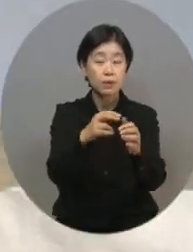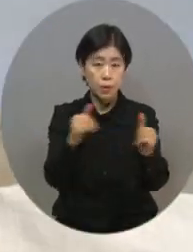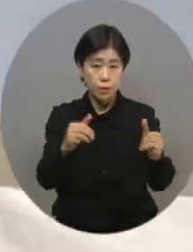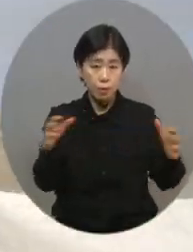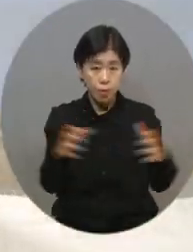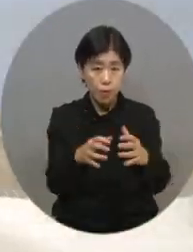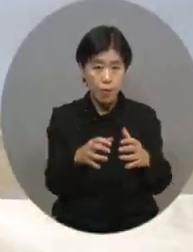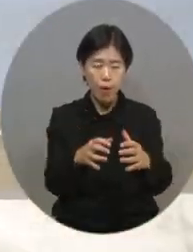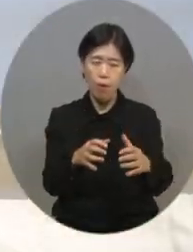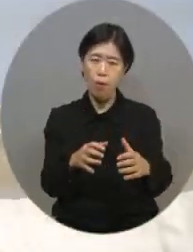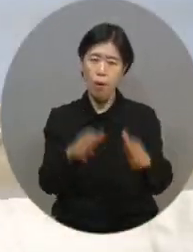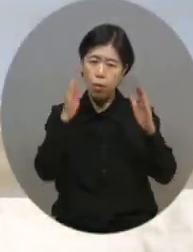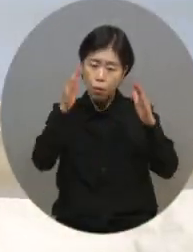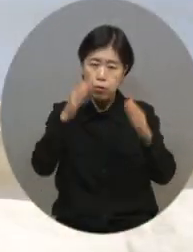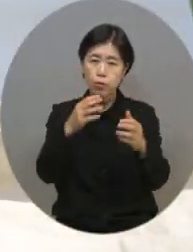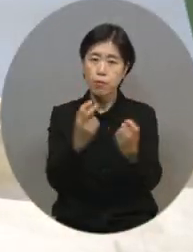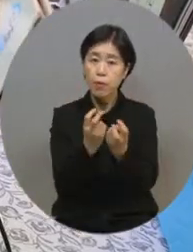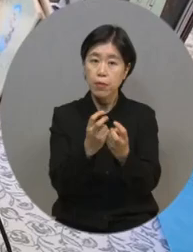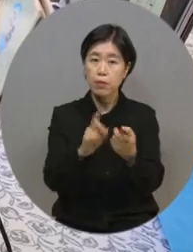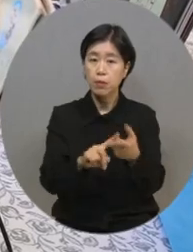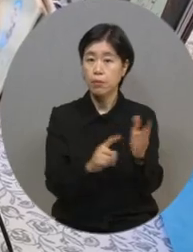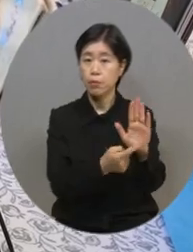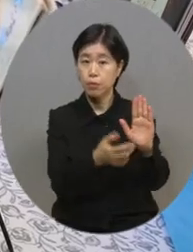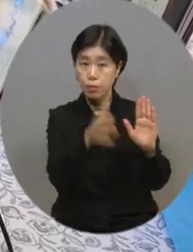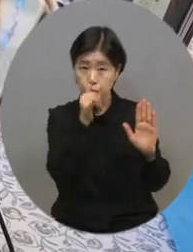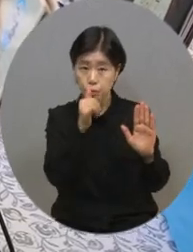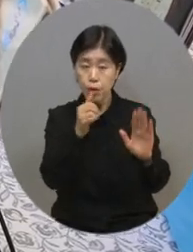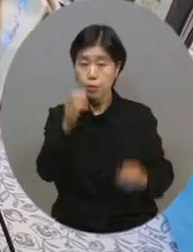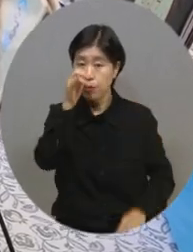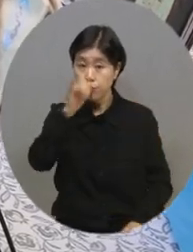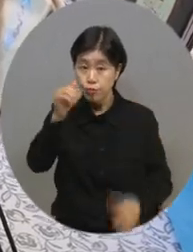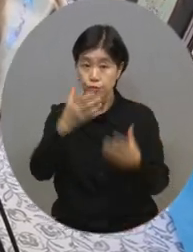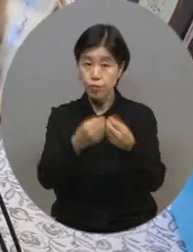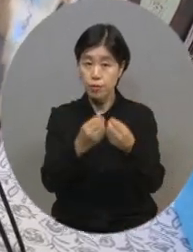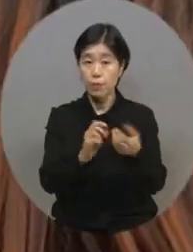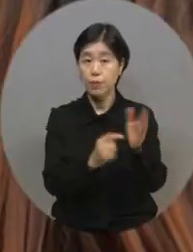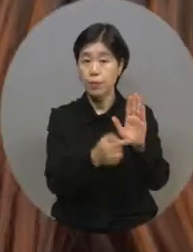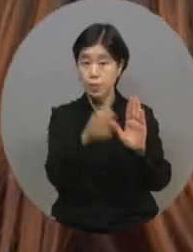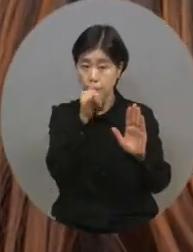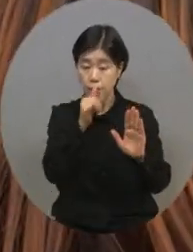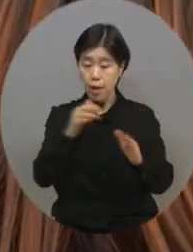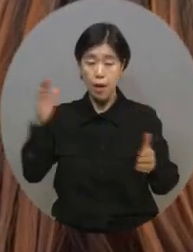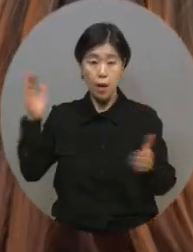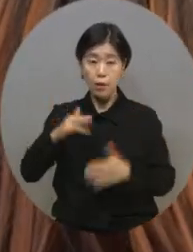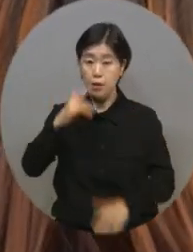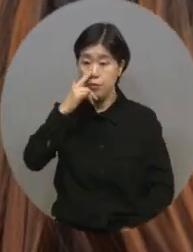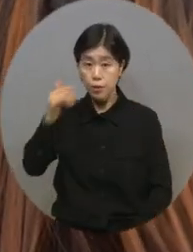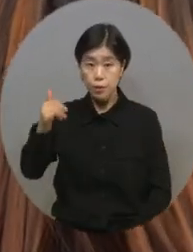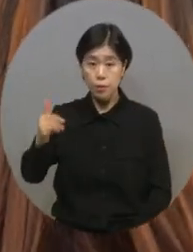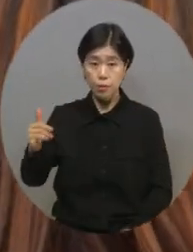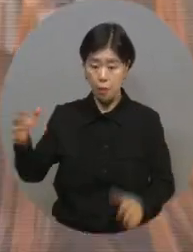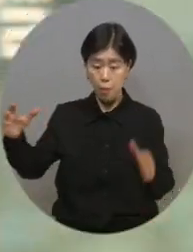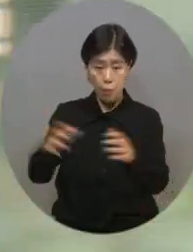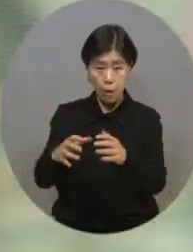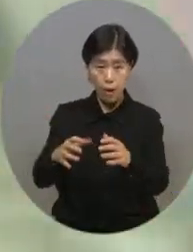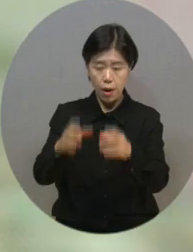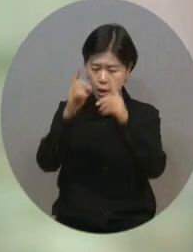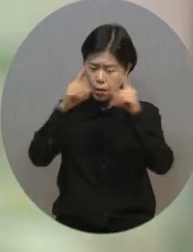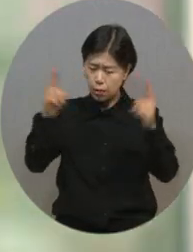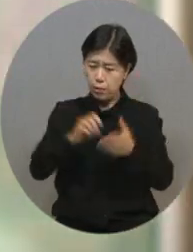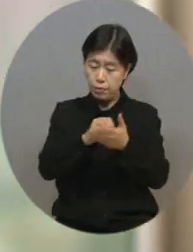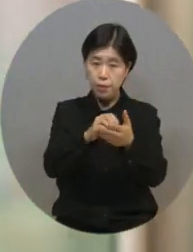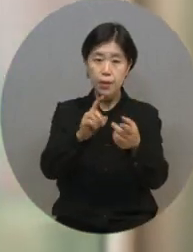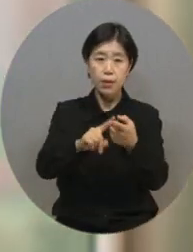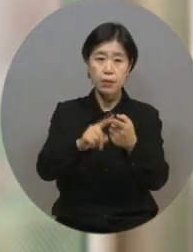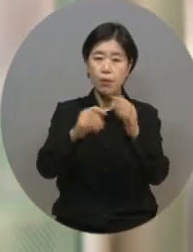발표와 완주 교육협력지구 운영 우수 사례 발표, 학생과 학부모를 대상으로 하는 대입 설명회 등 교육공동체